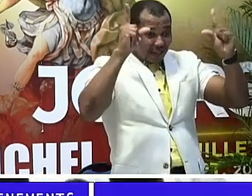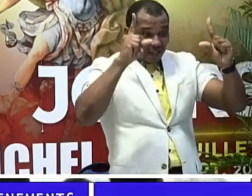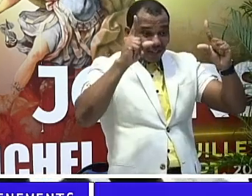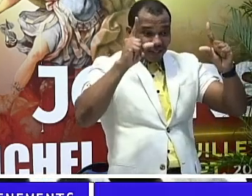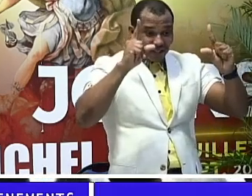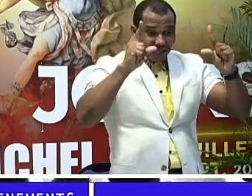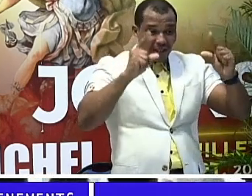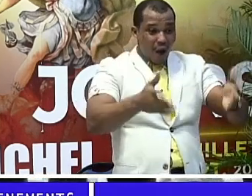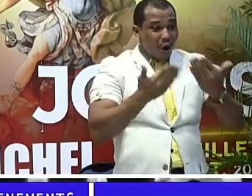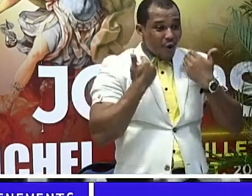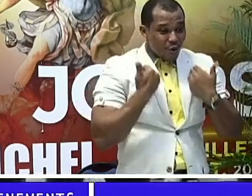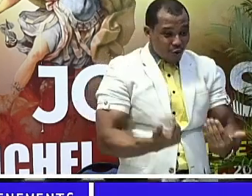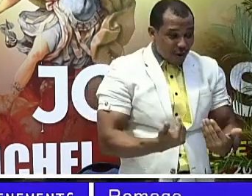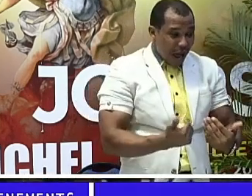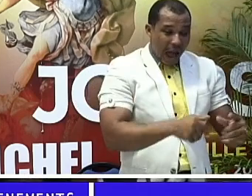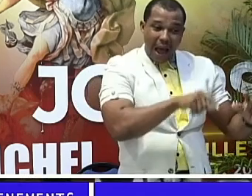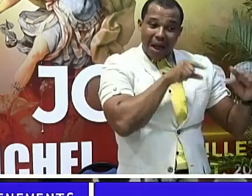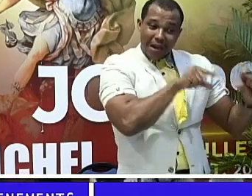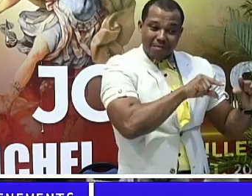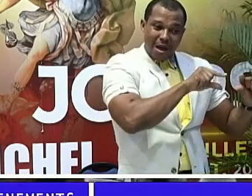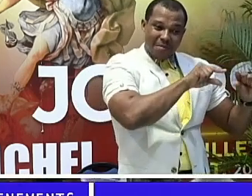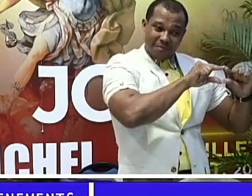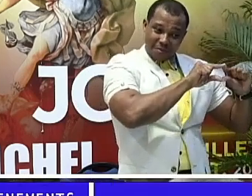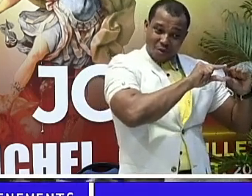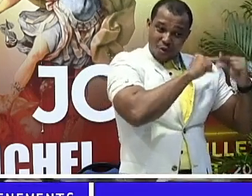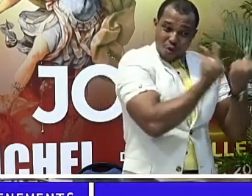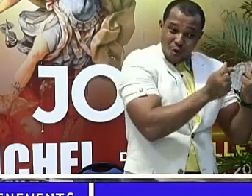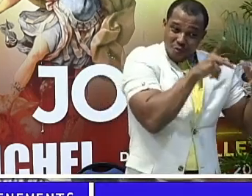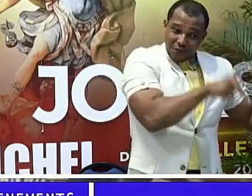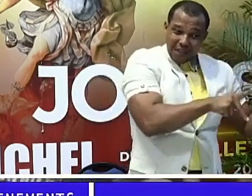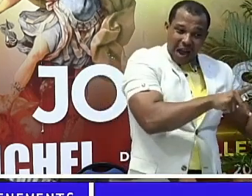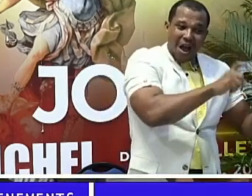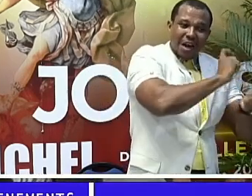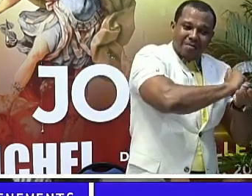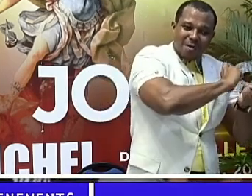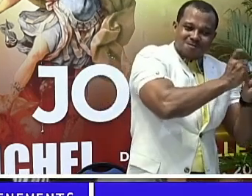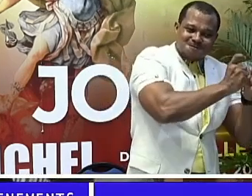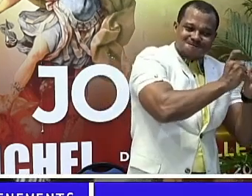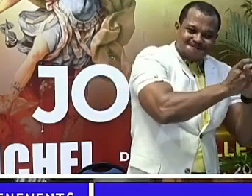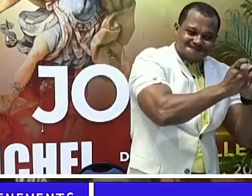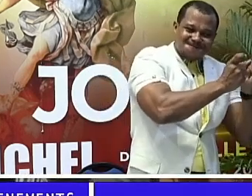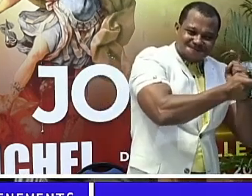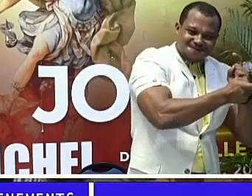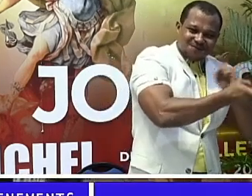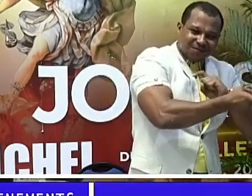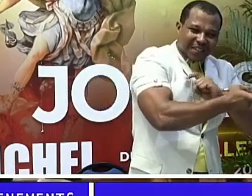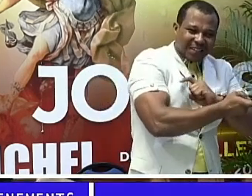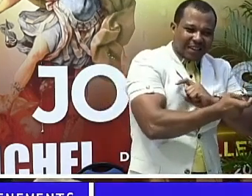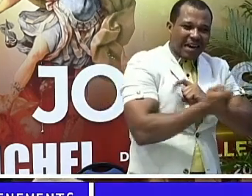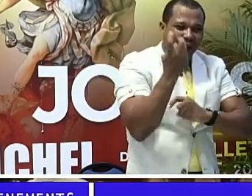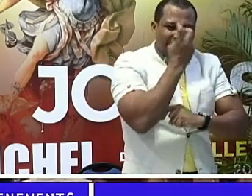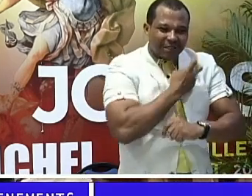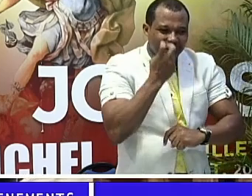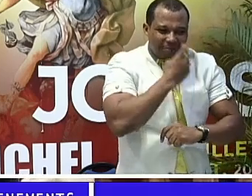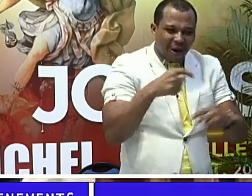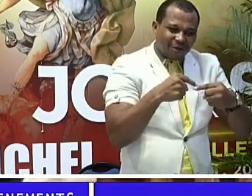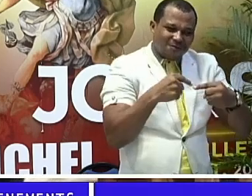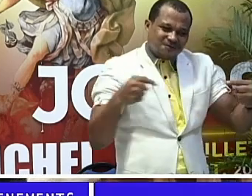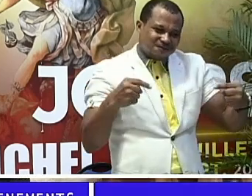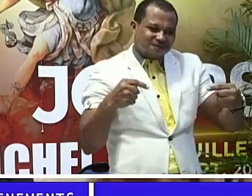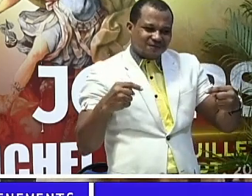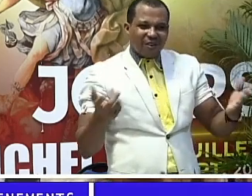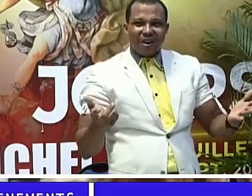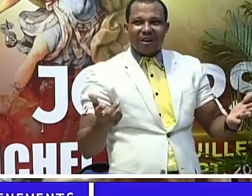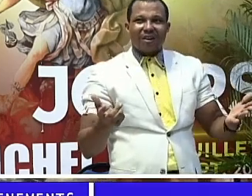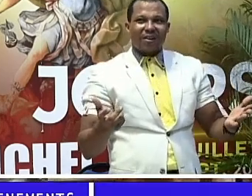Pour qu'on y a ces mêmes gens ça yo. Même gens ça yo, qui ont des paroles contraires à des paroles d'idéologie. Les gens qui